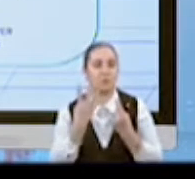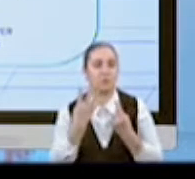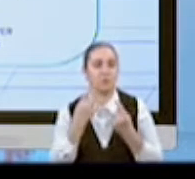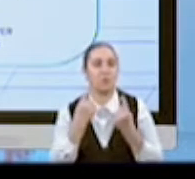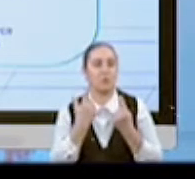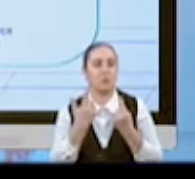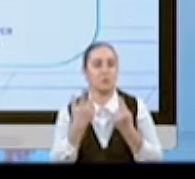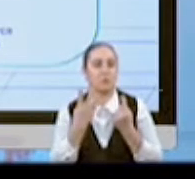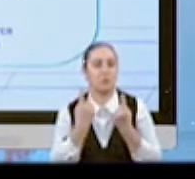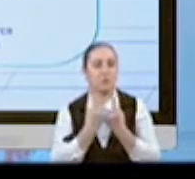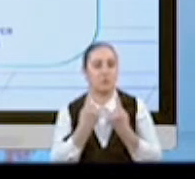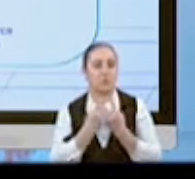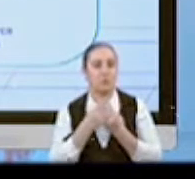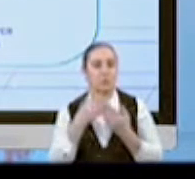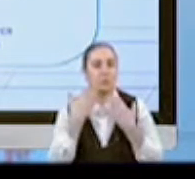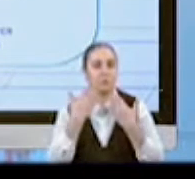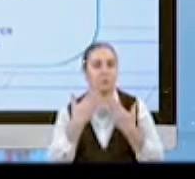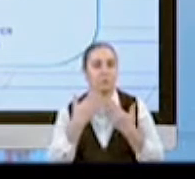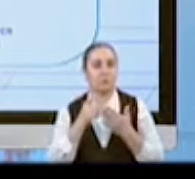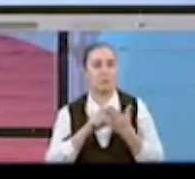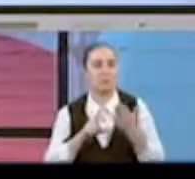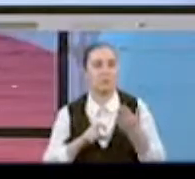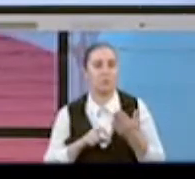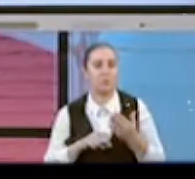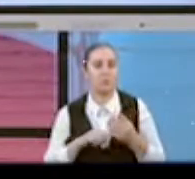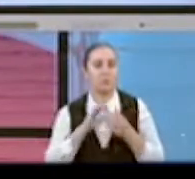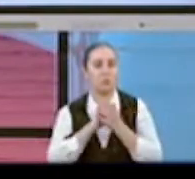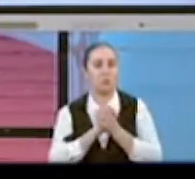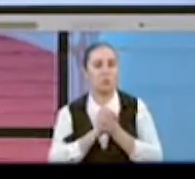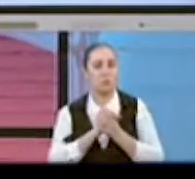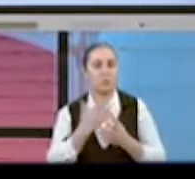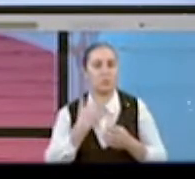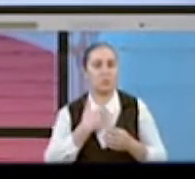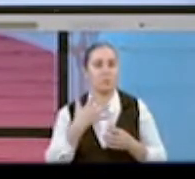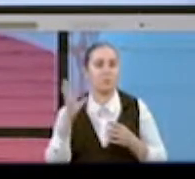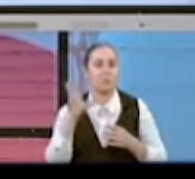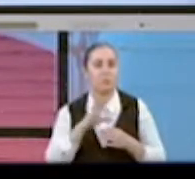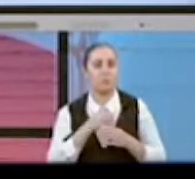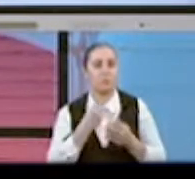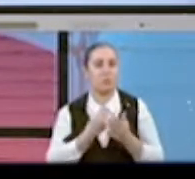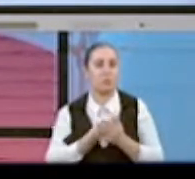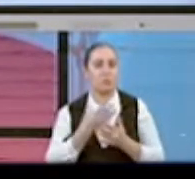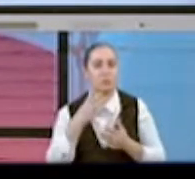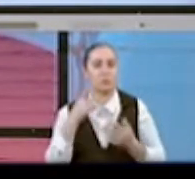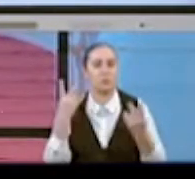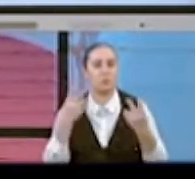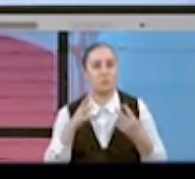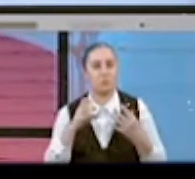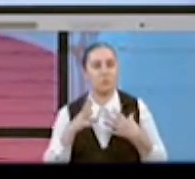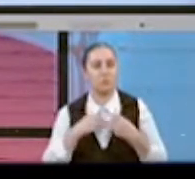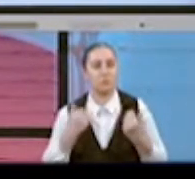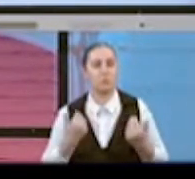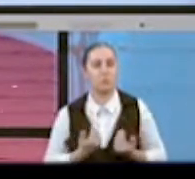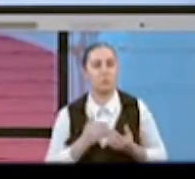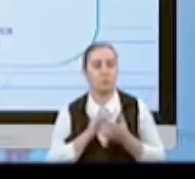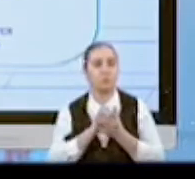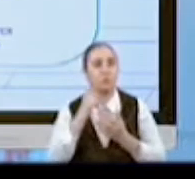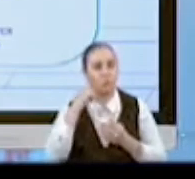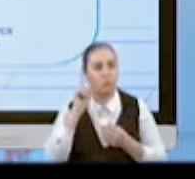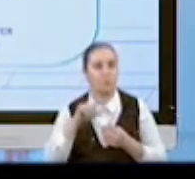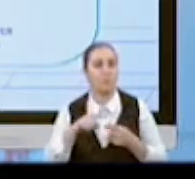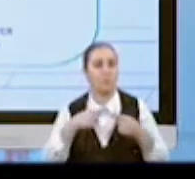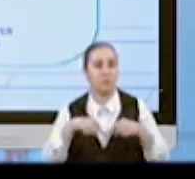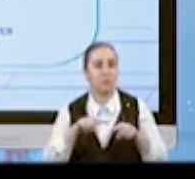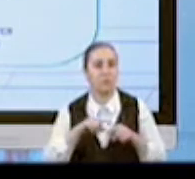одноклассников. Прочитаем стихотворение. Дружба нам всего дороже, мы живем дружить умея.